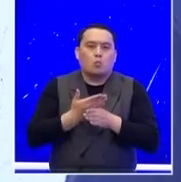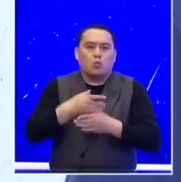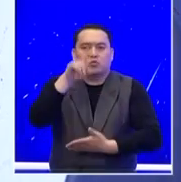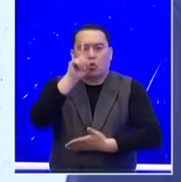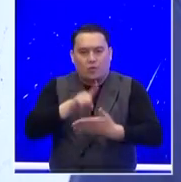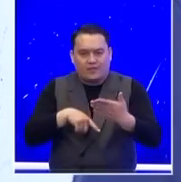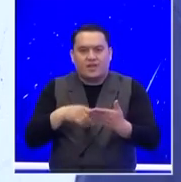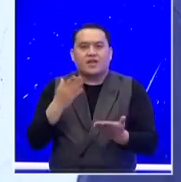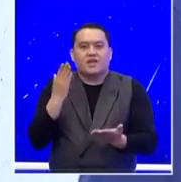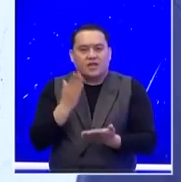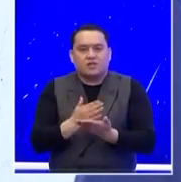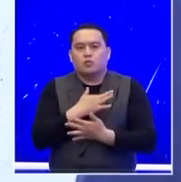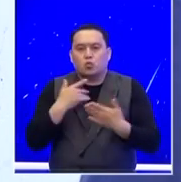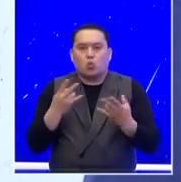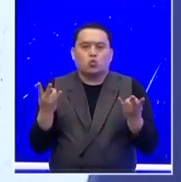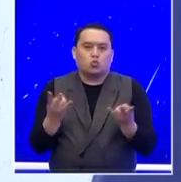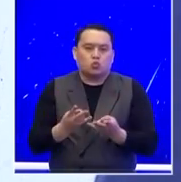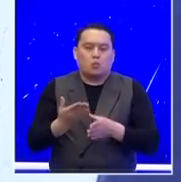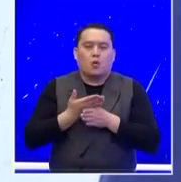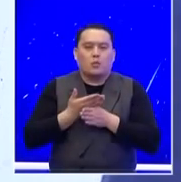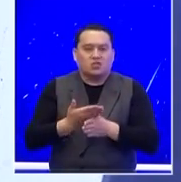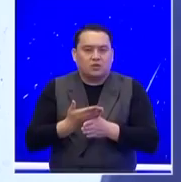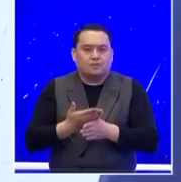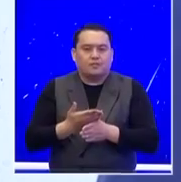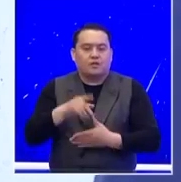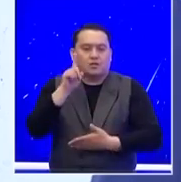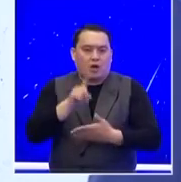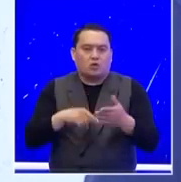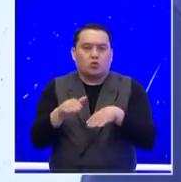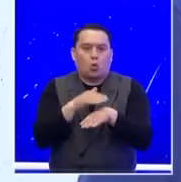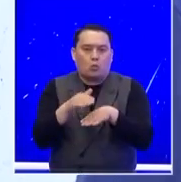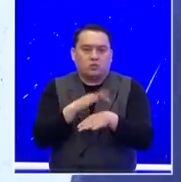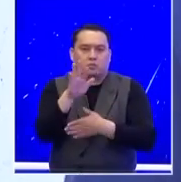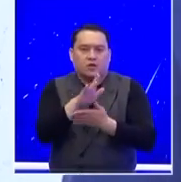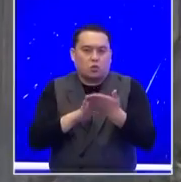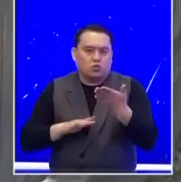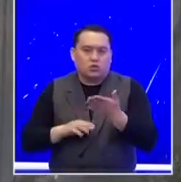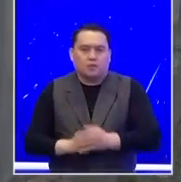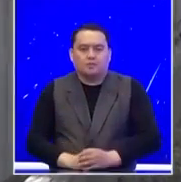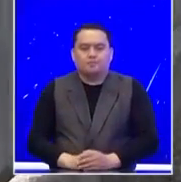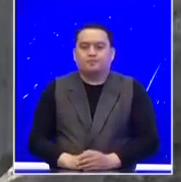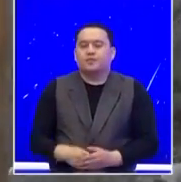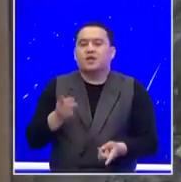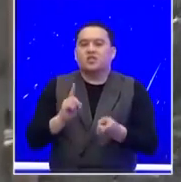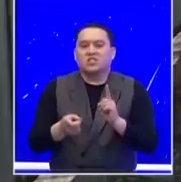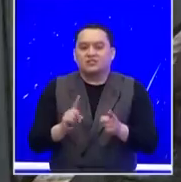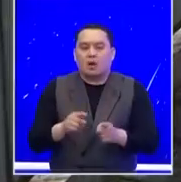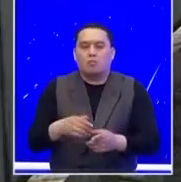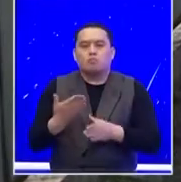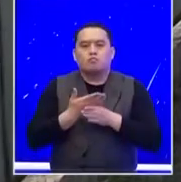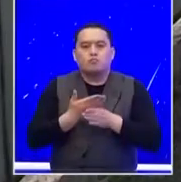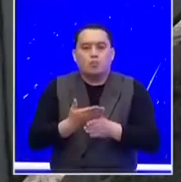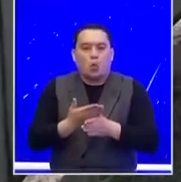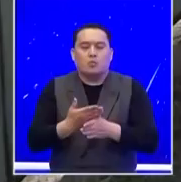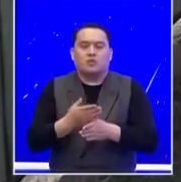Уверена, есть еще много семей, нуждающихся в помощи. Надеюсь, это доброе дело продолжится. Действительно, помощь социально уязвимым